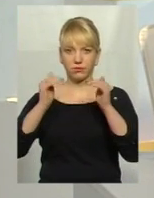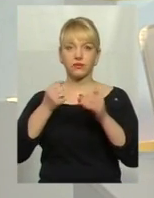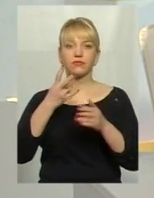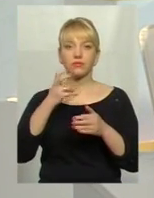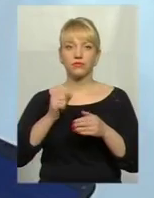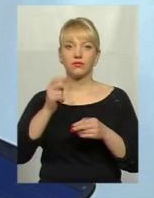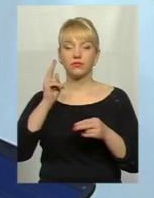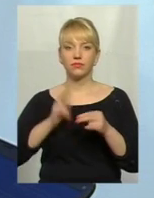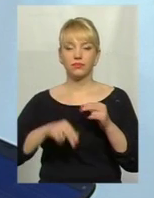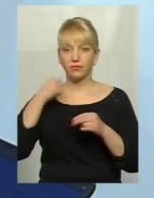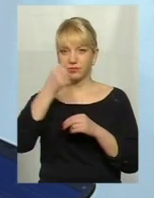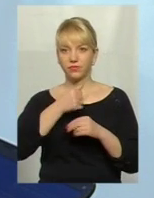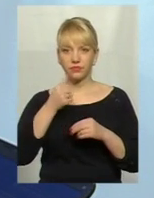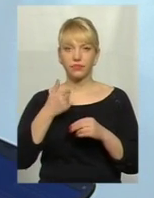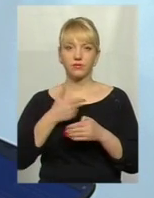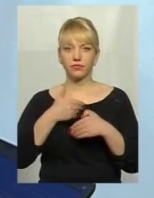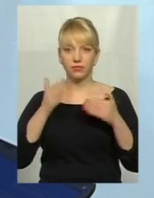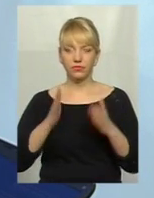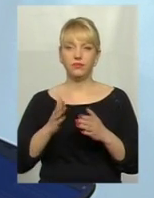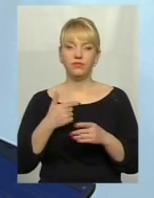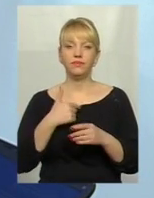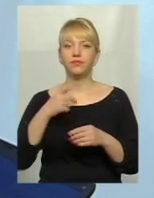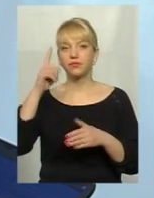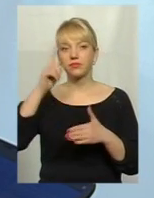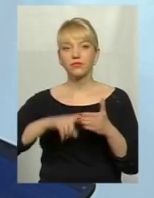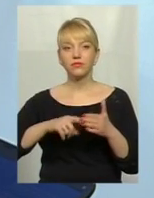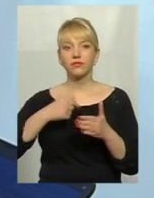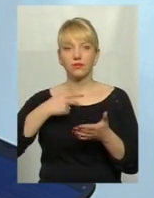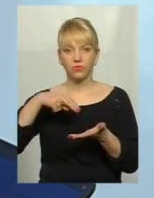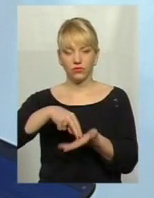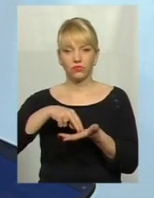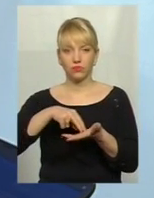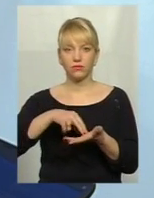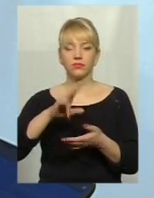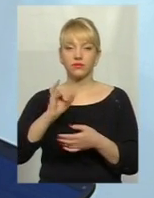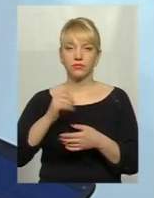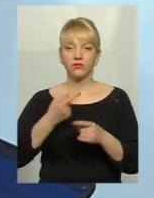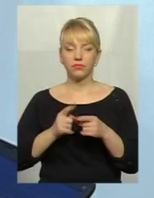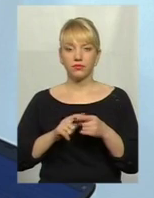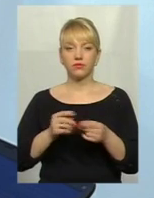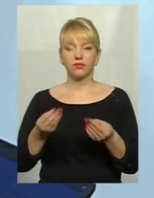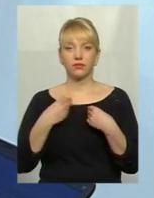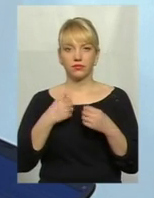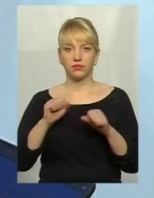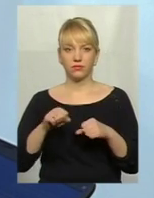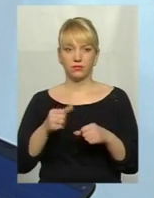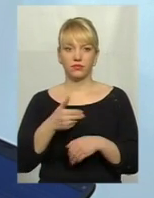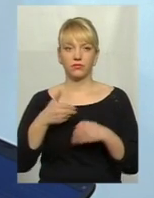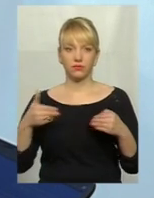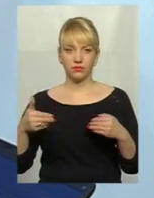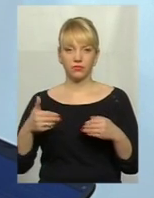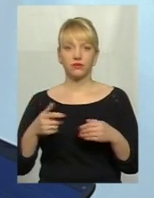року. Ми станемо ще більш впевненіші на ноги. І це ми розуміємо, що це дасть можливість нам